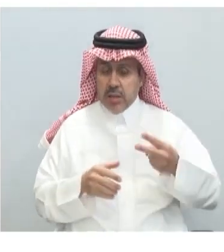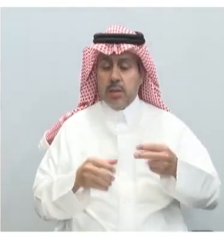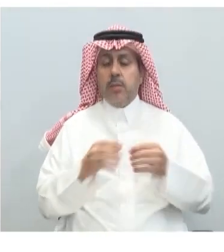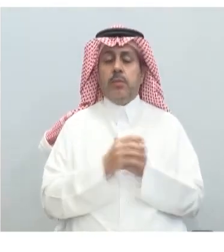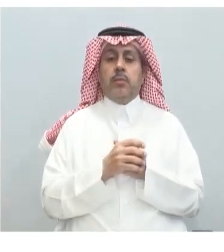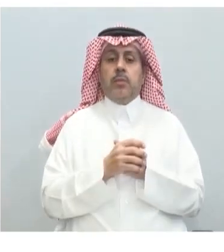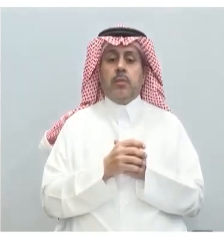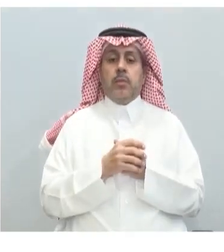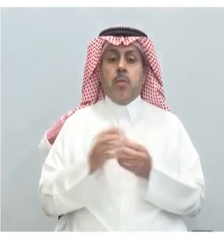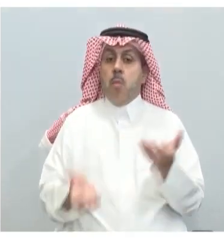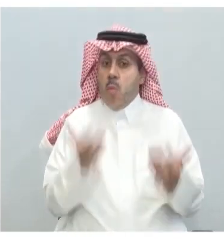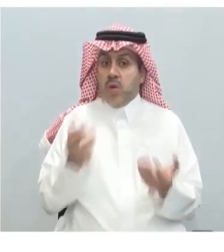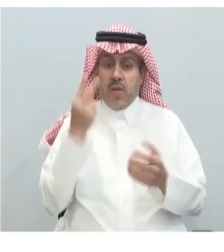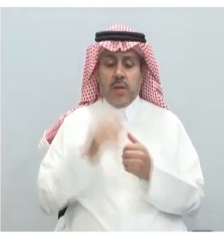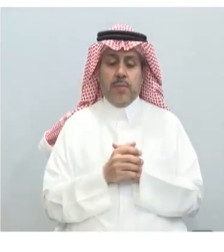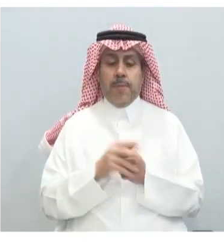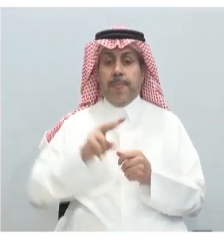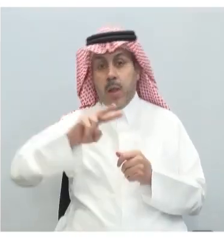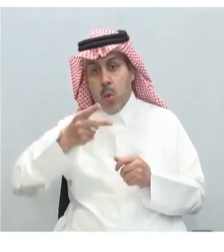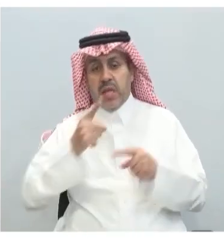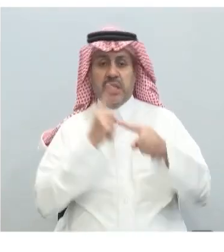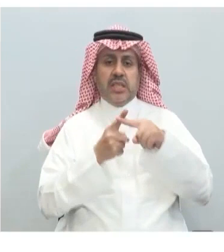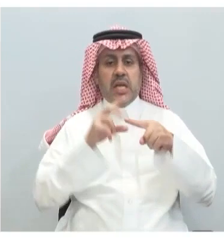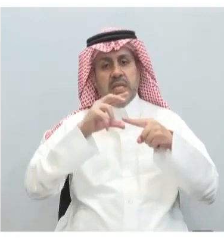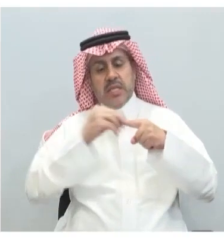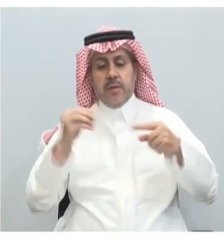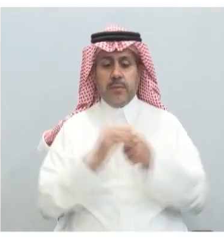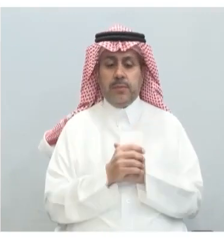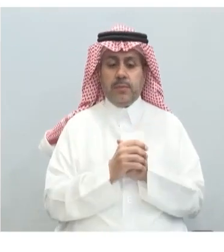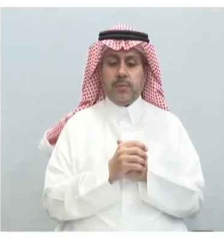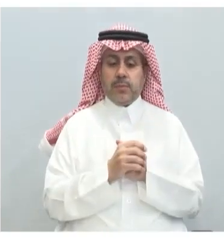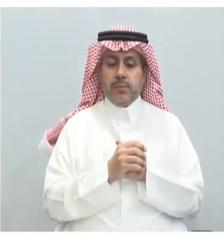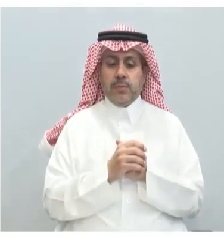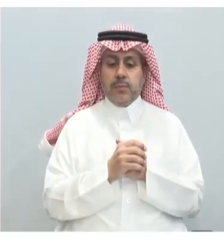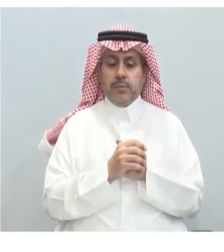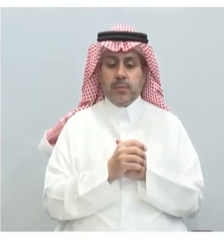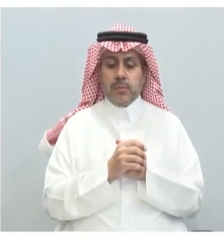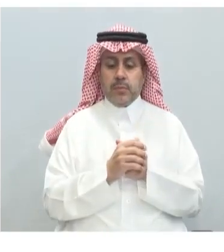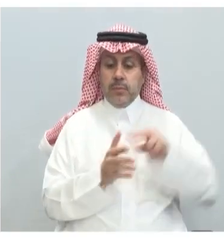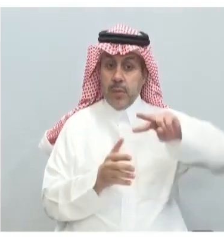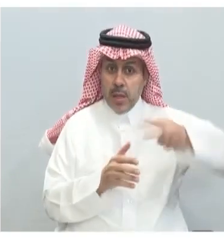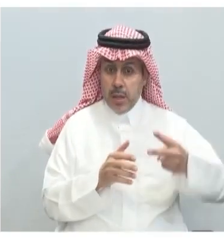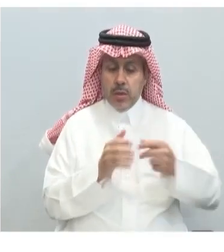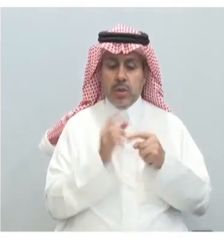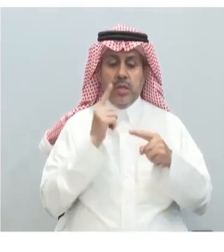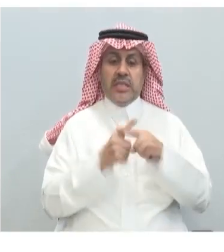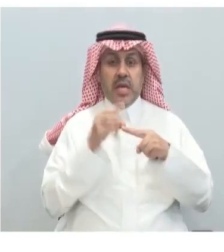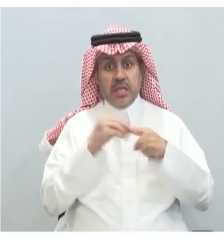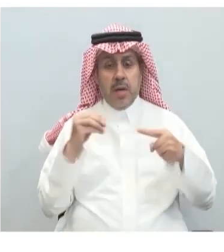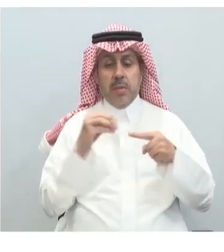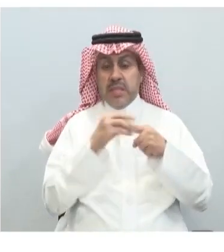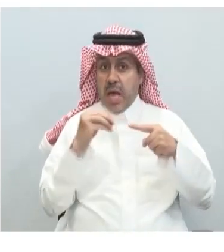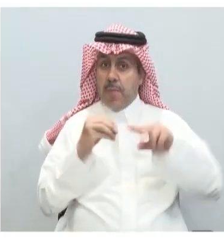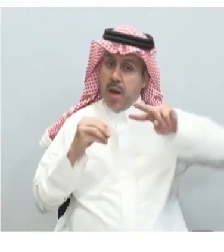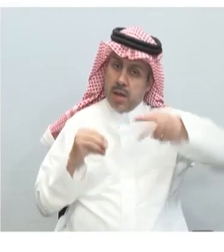ونغير الاشاره حتى يعطيني الاوزون او الاو 3 ثم نعكس الاشاره لاحظ هنا كانت سالبه